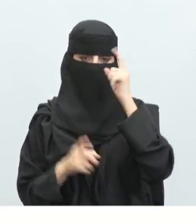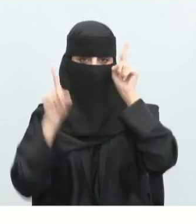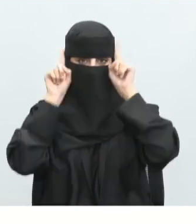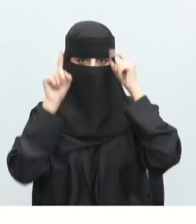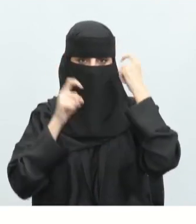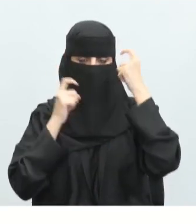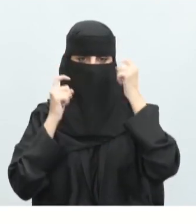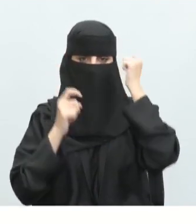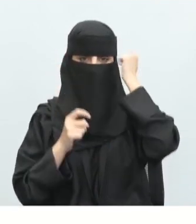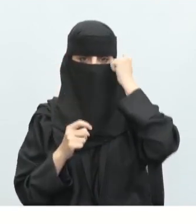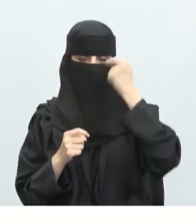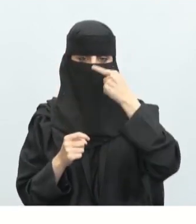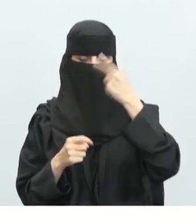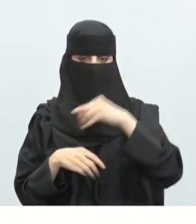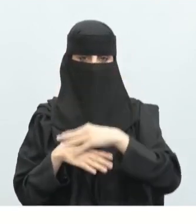نفسه